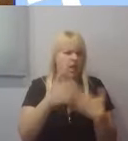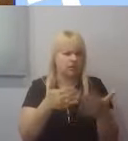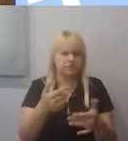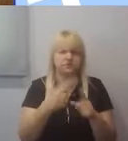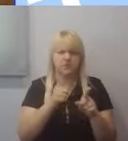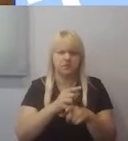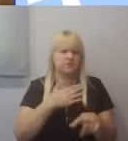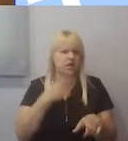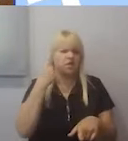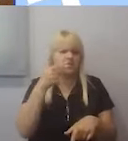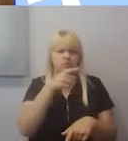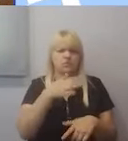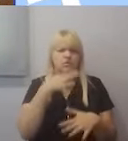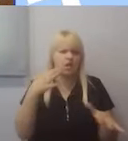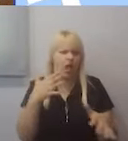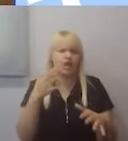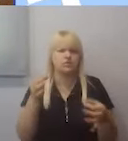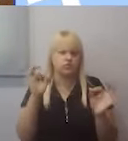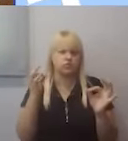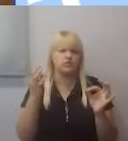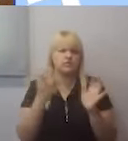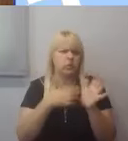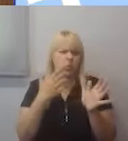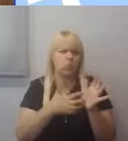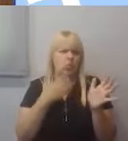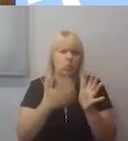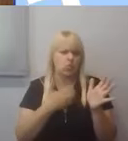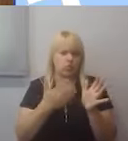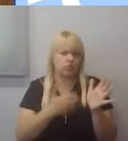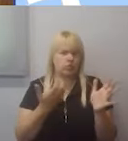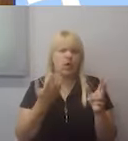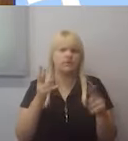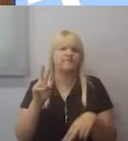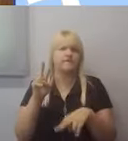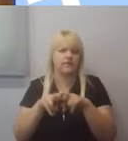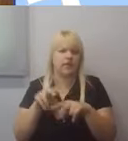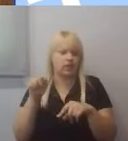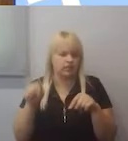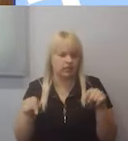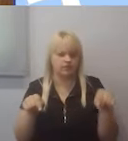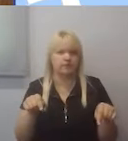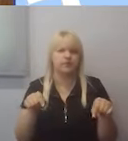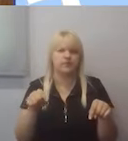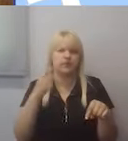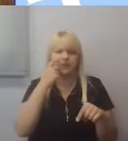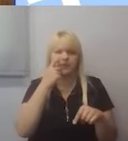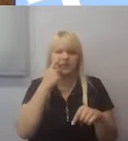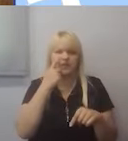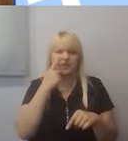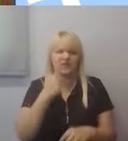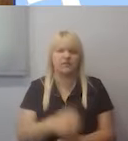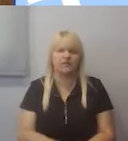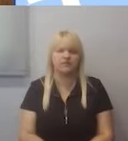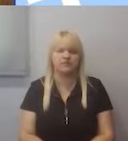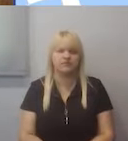būtiska kritiskā iztrūkstošā vieta jo ja ja jūs aizietu atpakaļ uz priekšpēdējo